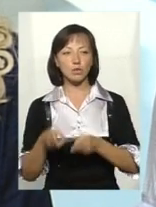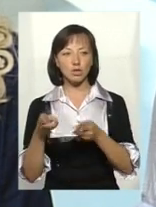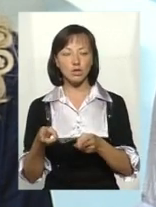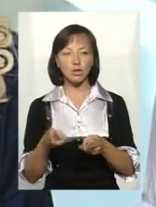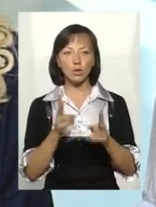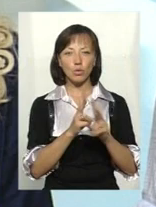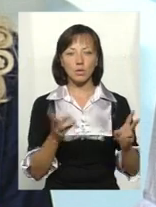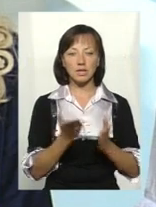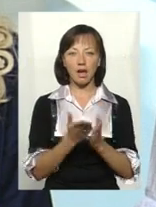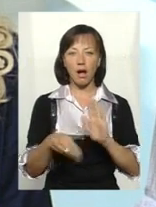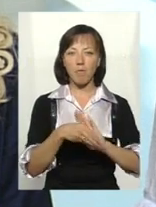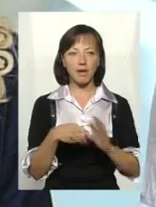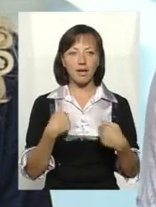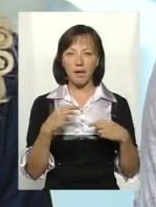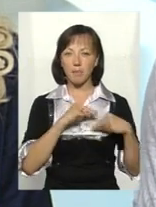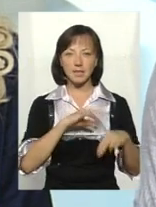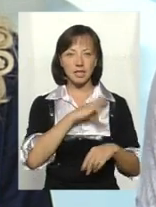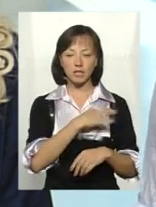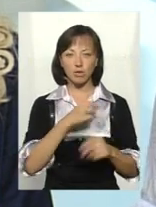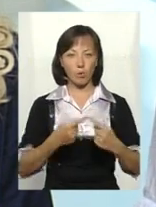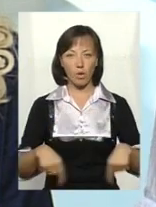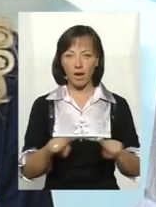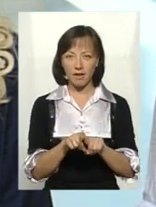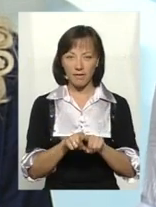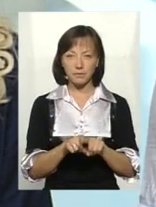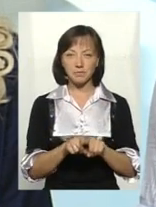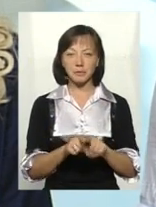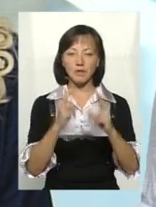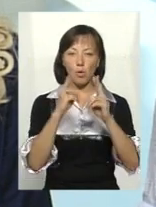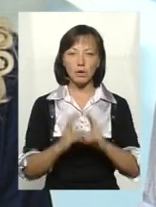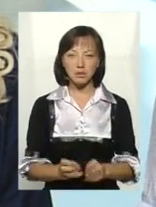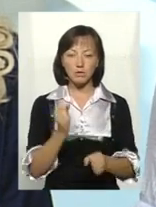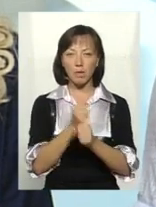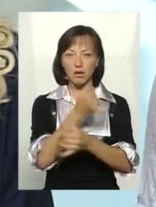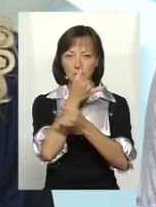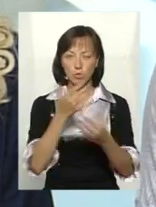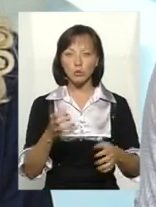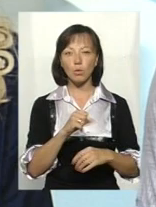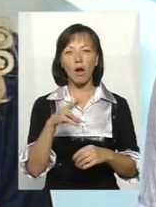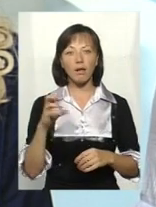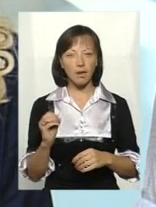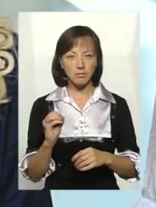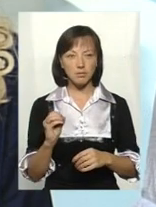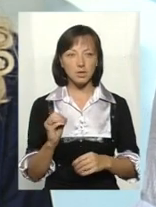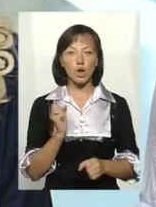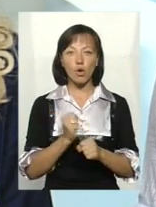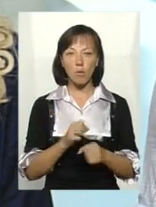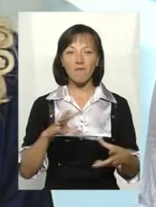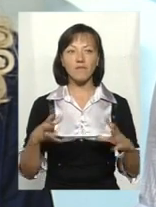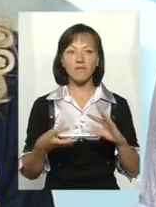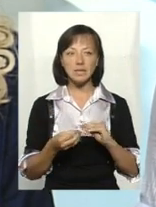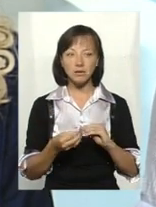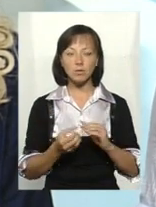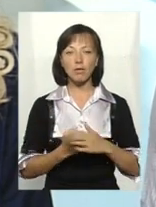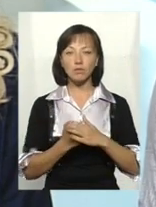хтось є хабарник. Я не представник слідчих органів, такі досліди робити не можу. Але, безумовно, робив висновки на